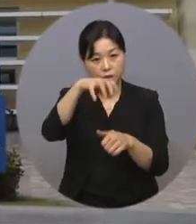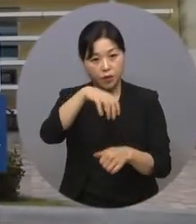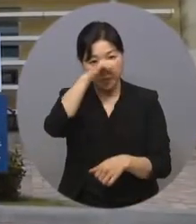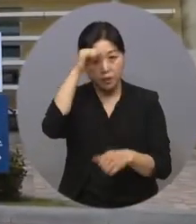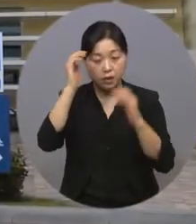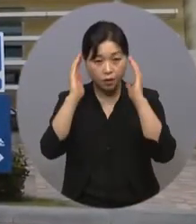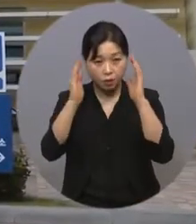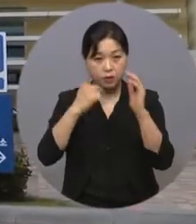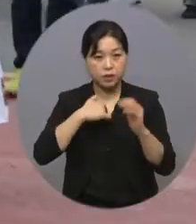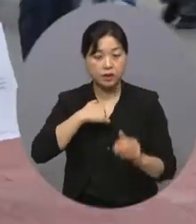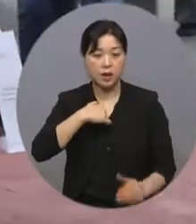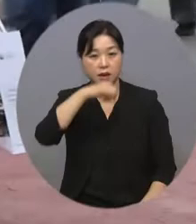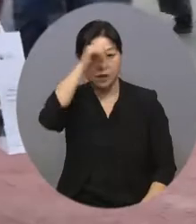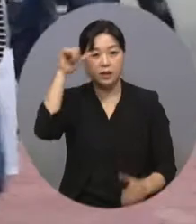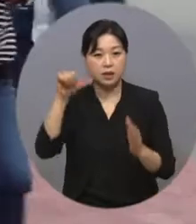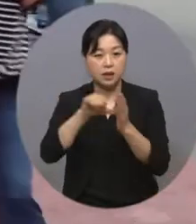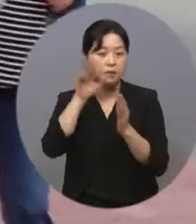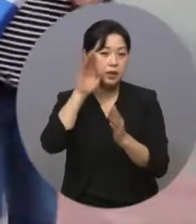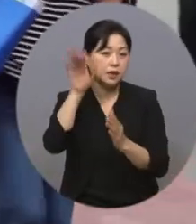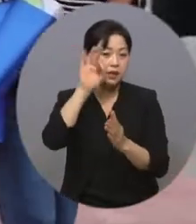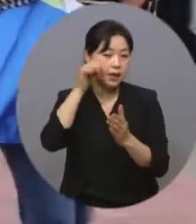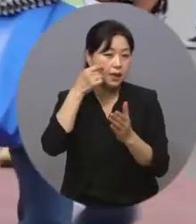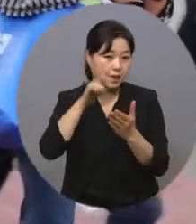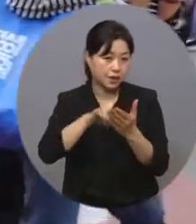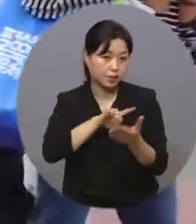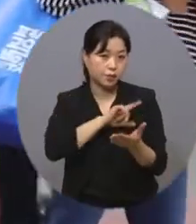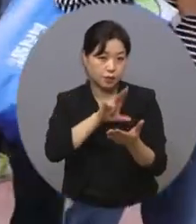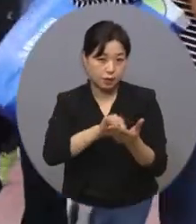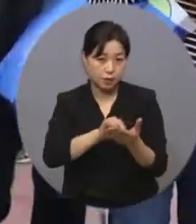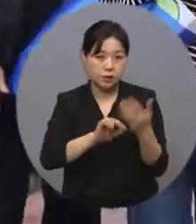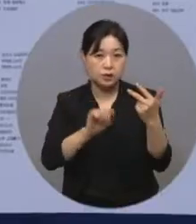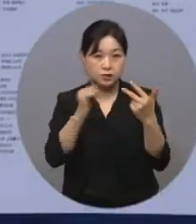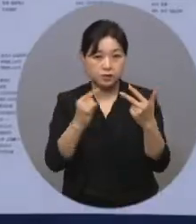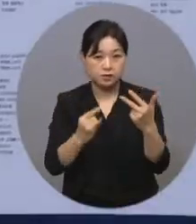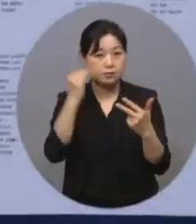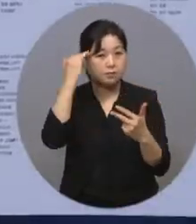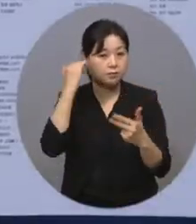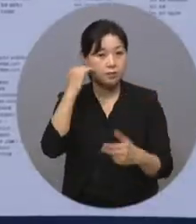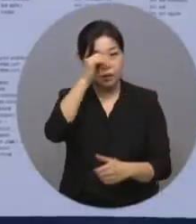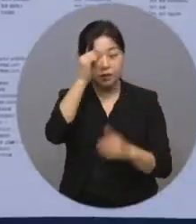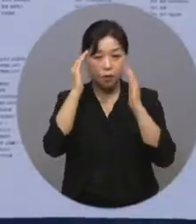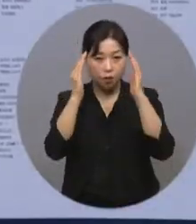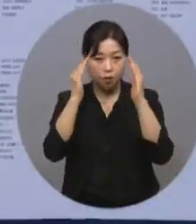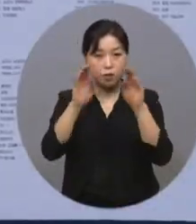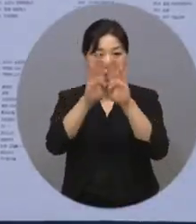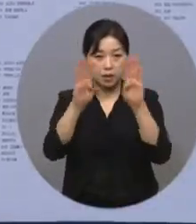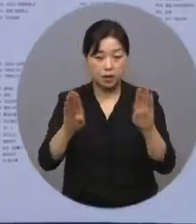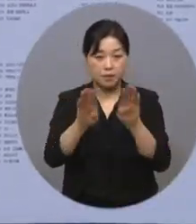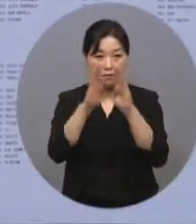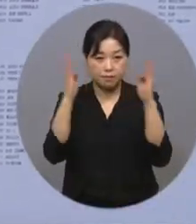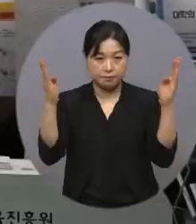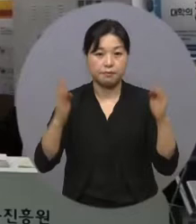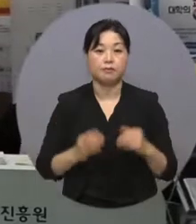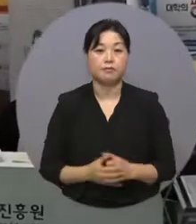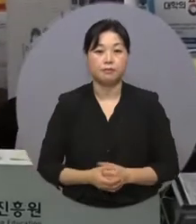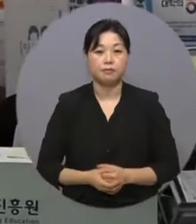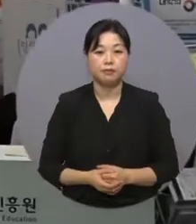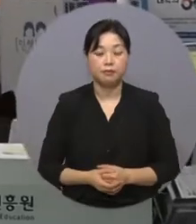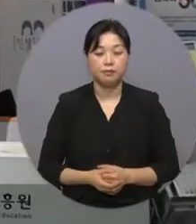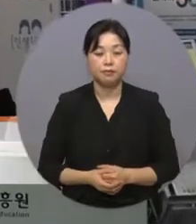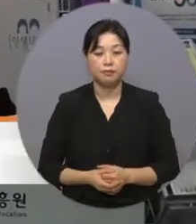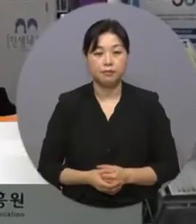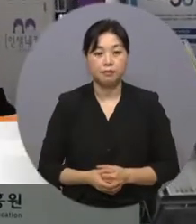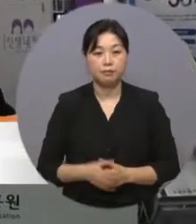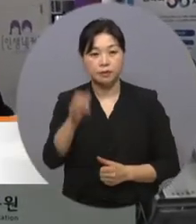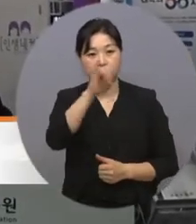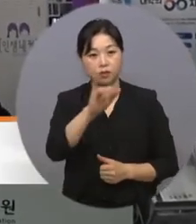삶의 미래를 찾다라는 주제로 제7회 대한민국 평생학습 박람회를 개최했습니다.